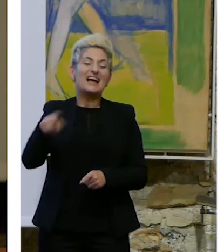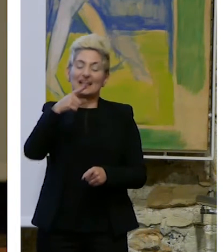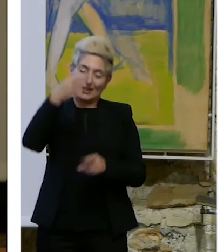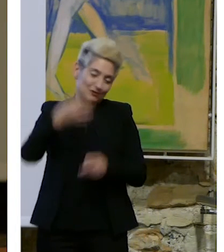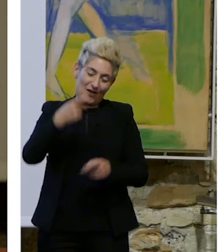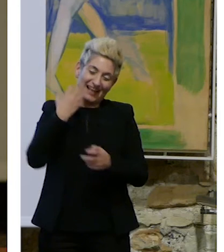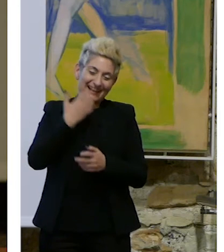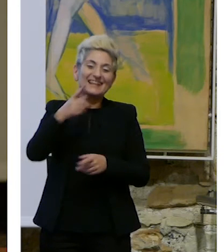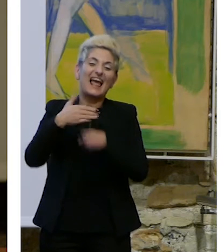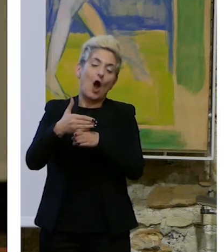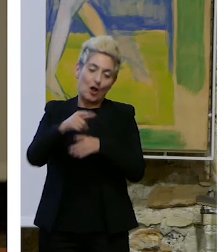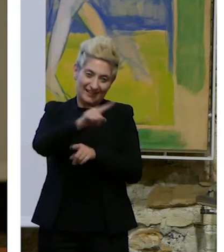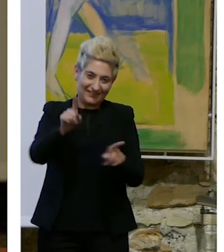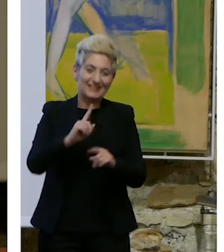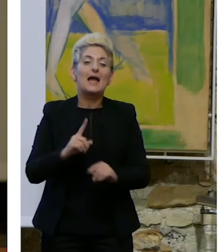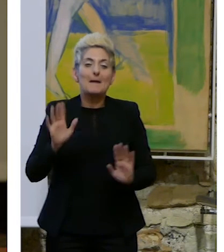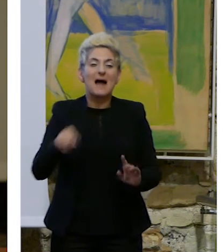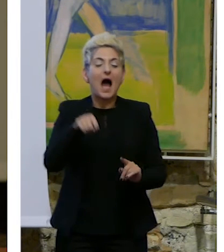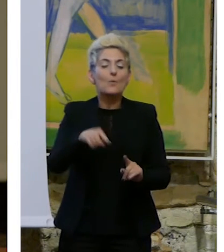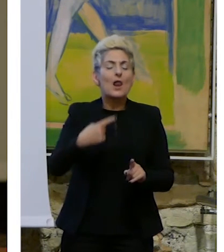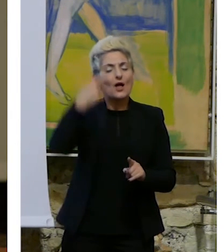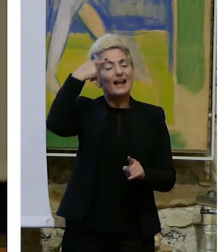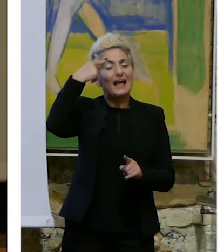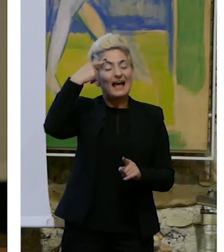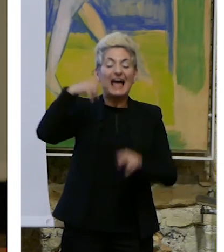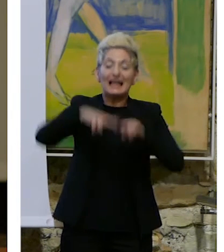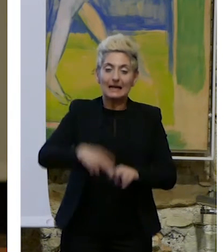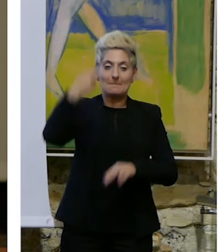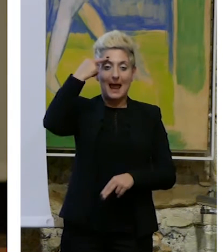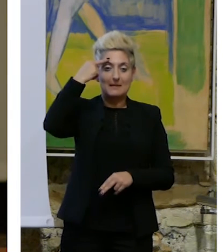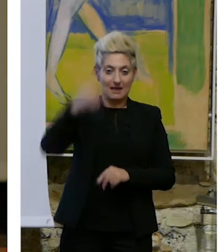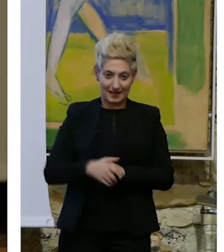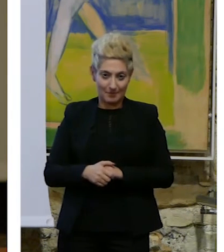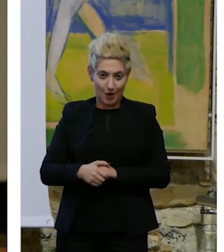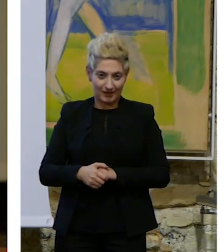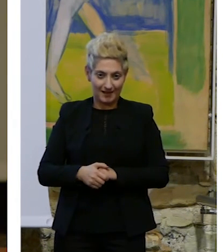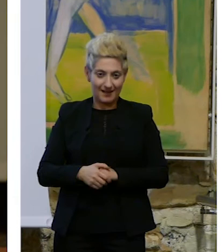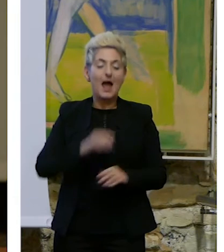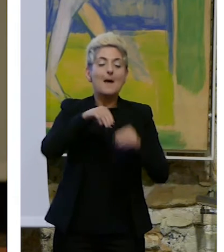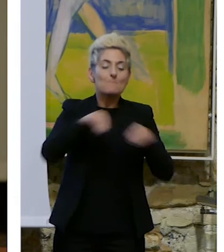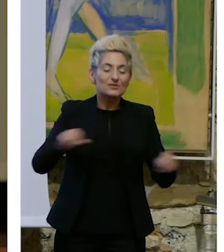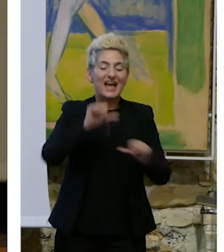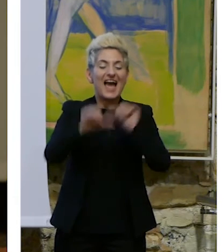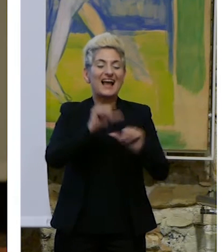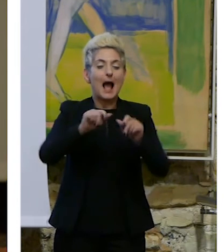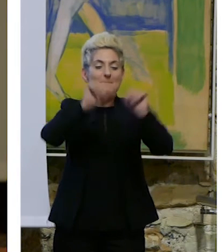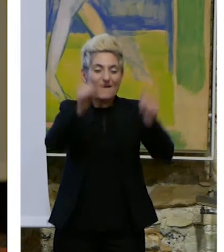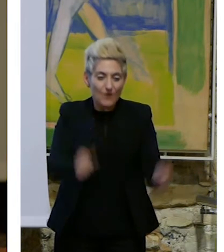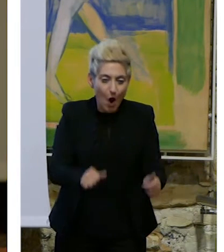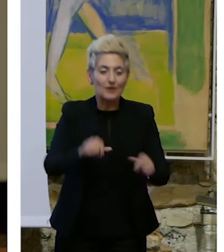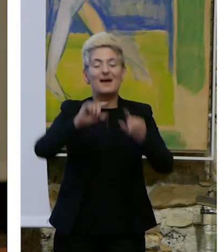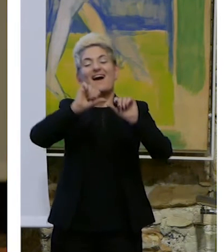però derubricata di un livello di tipo comunicativo. Cioè il museo cambia forma, cambia